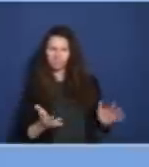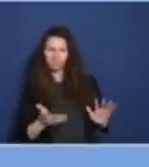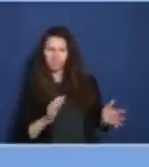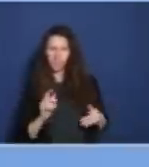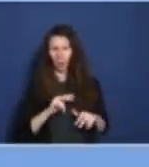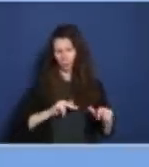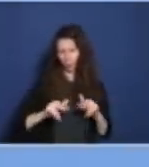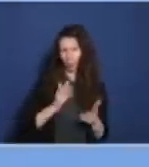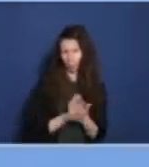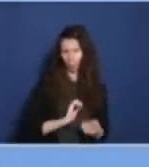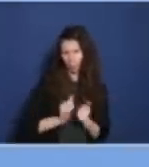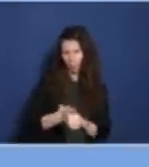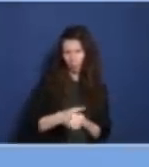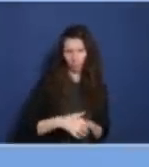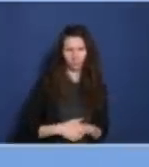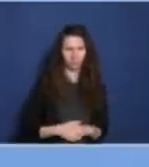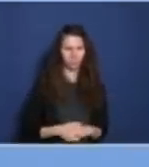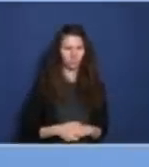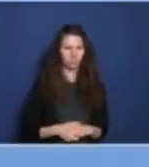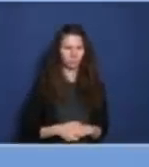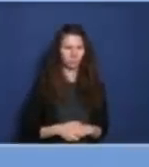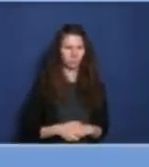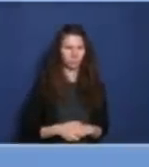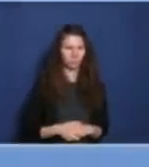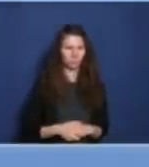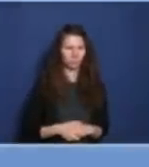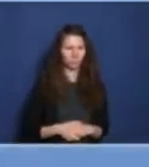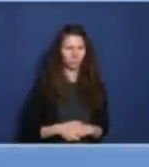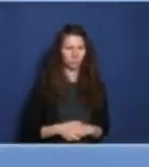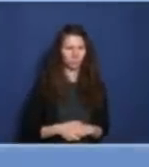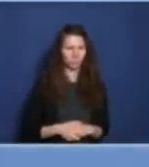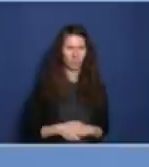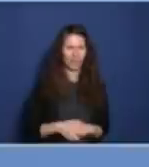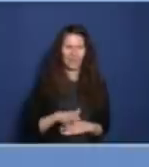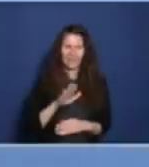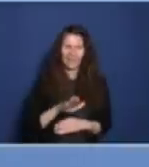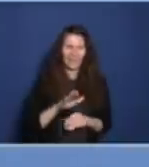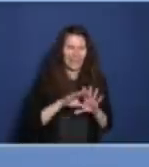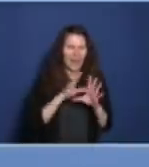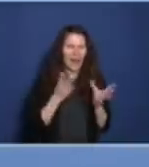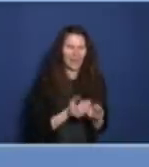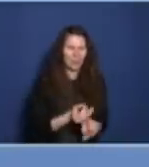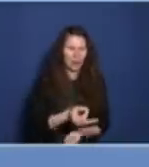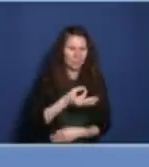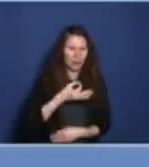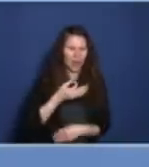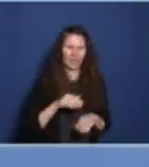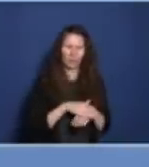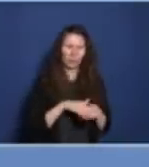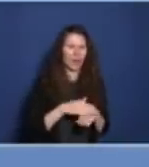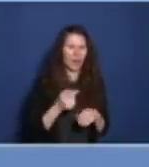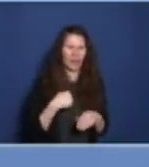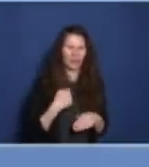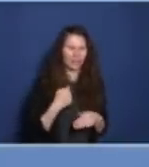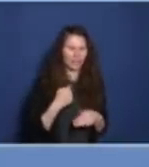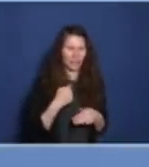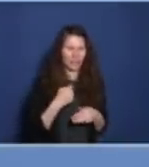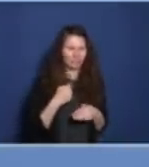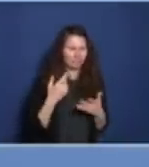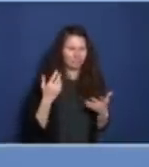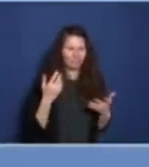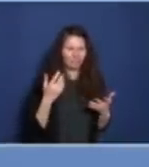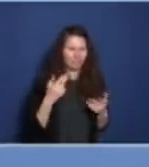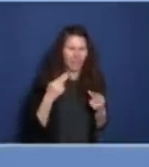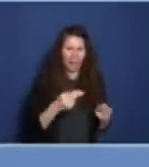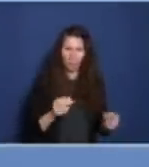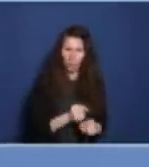Aber Sie schließen es nicht aus. Ich kann mit Ihrer pauschalen Frage ehrlich gesagt nichts anfangen. Warten Sie ab, was wir in